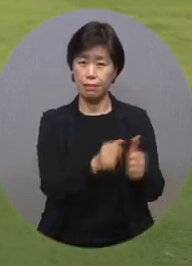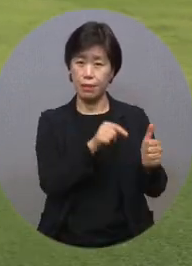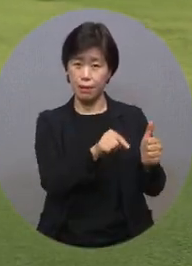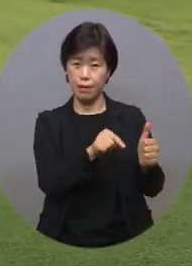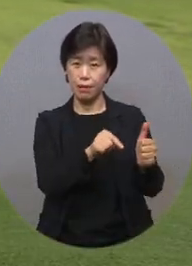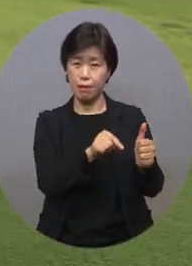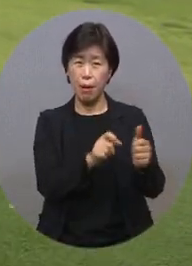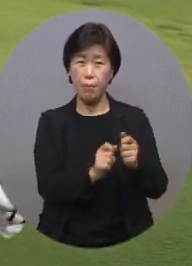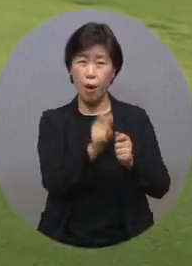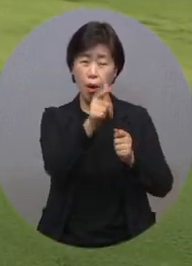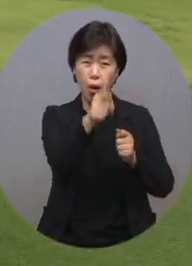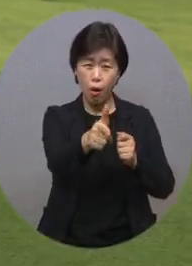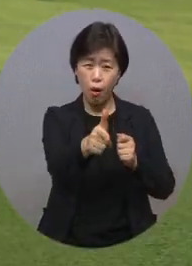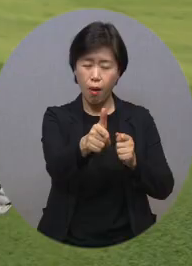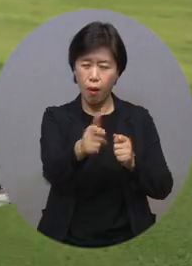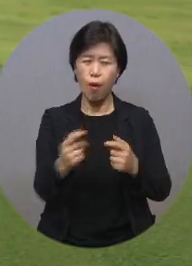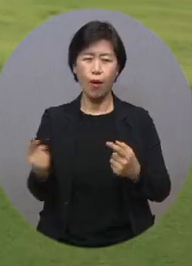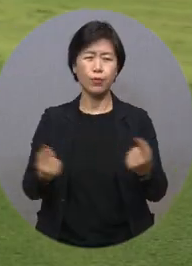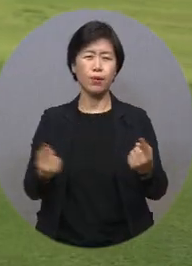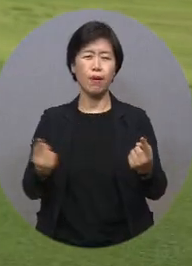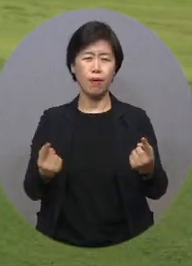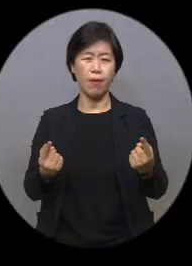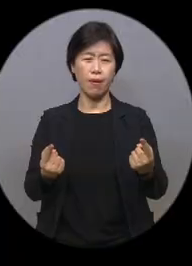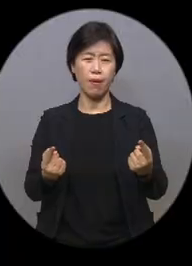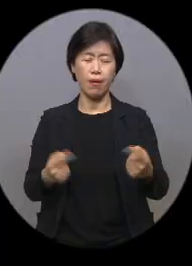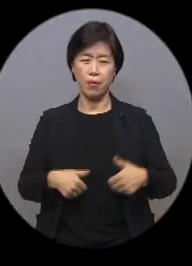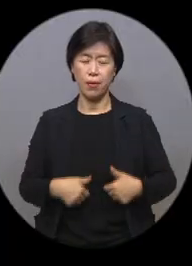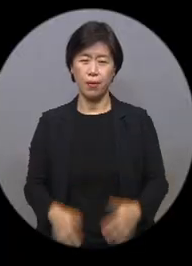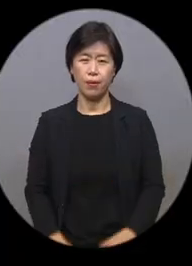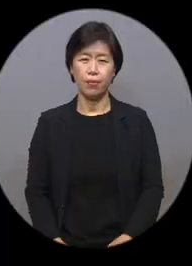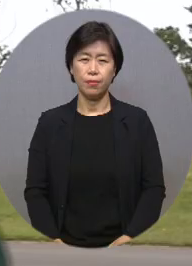때문에 우리가 안전빵으로만 치면 돼. 맞습니다.